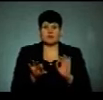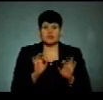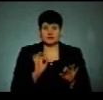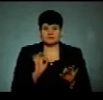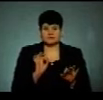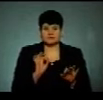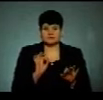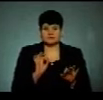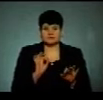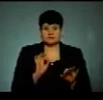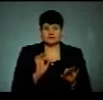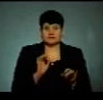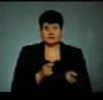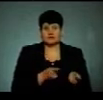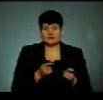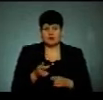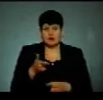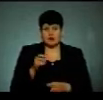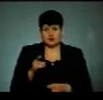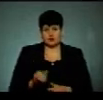вибрати постачальника природного газу.